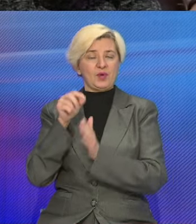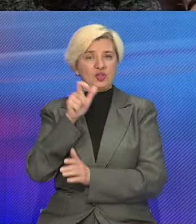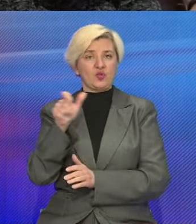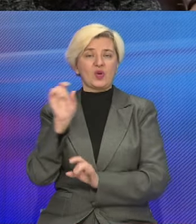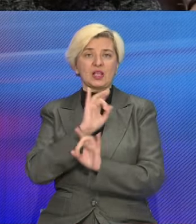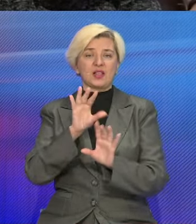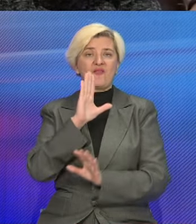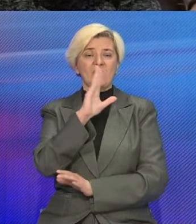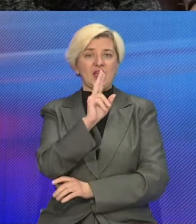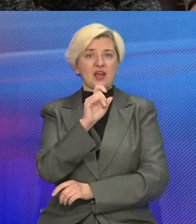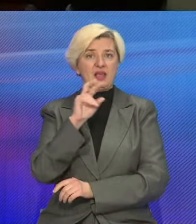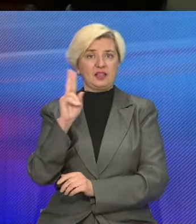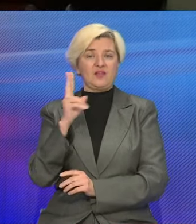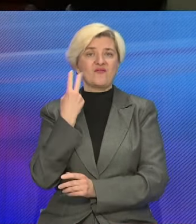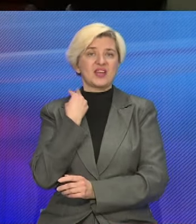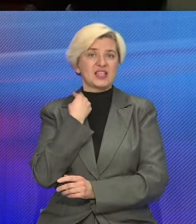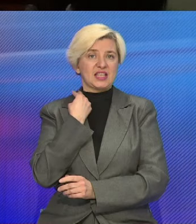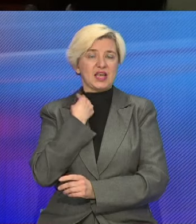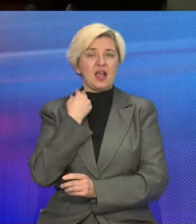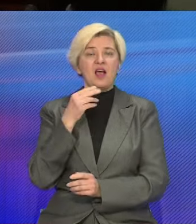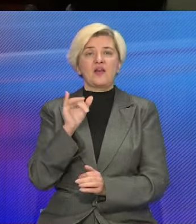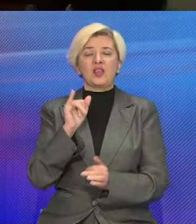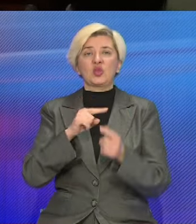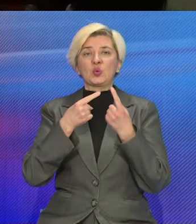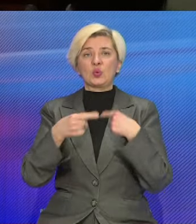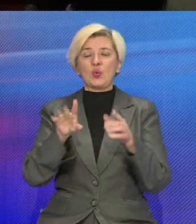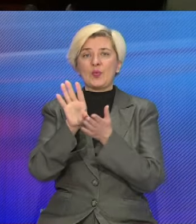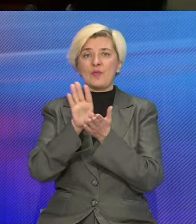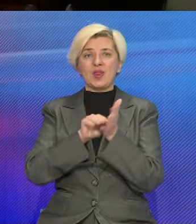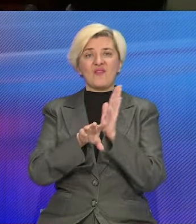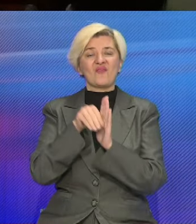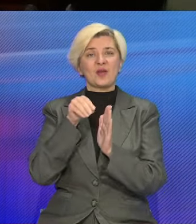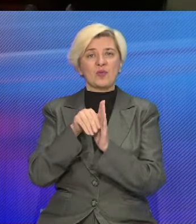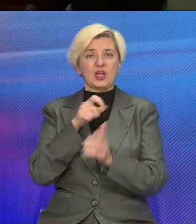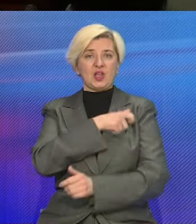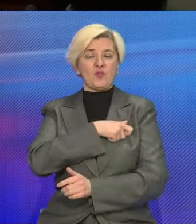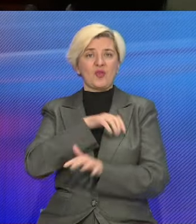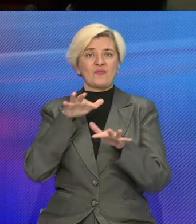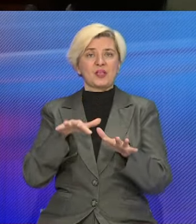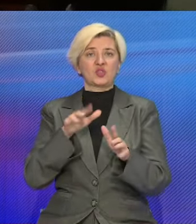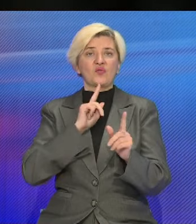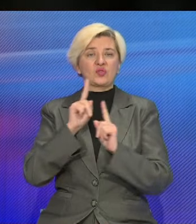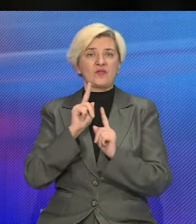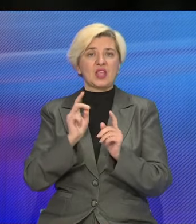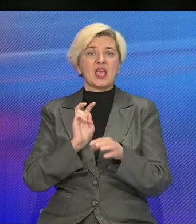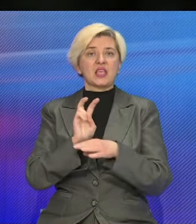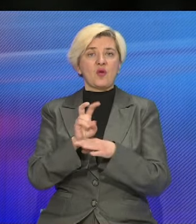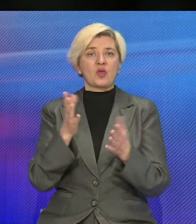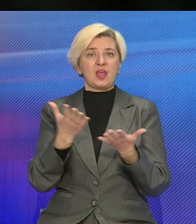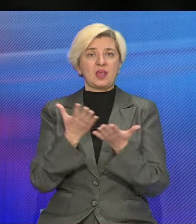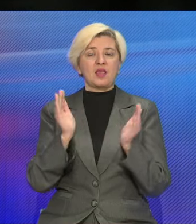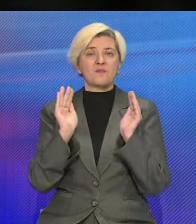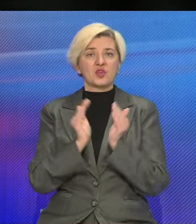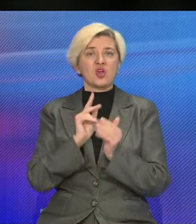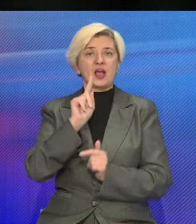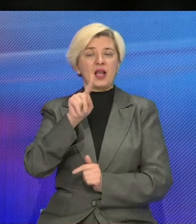зустрічі у Ліді. Інші приклад – выборы депутатів місцівських савєтів, явка на які значно меншає. Хоча робота представників